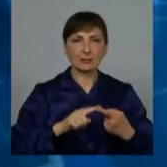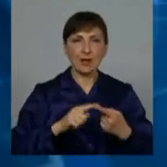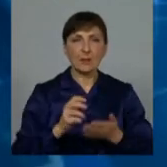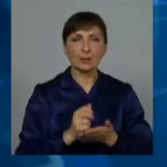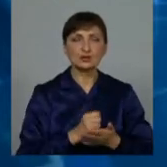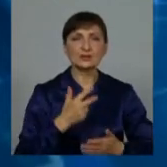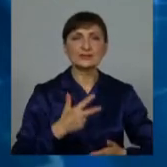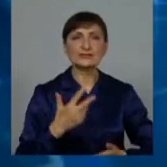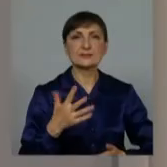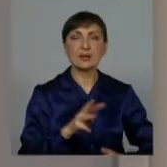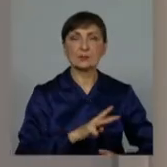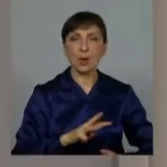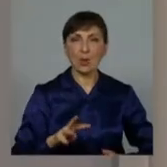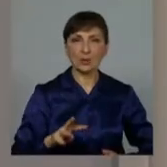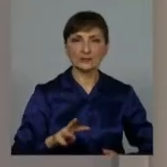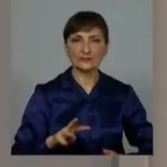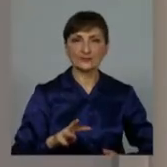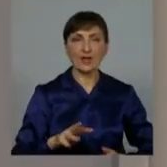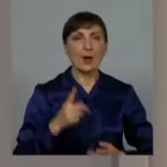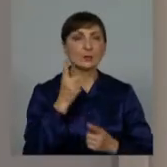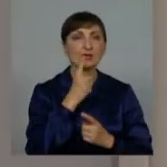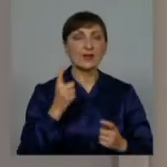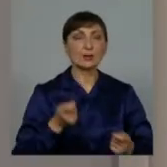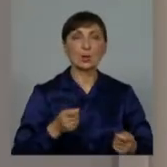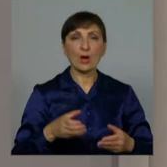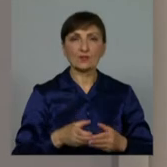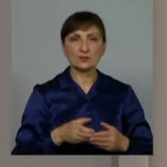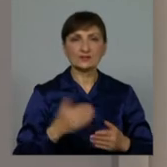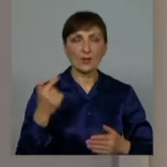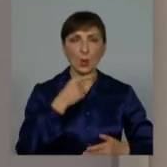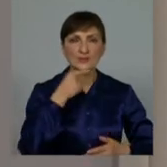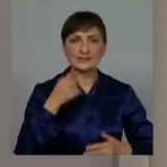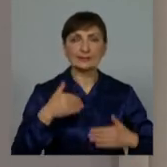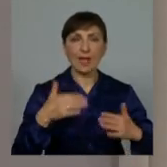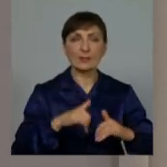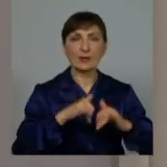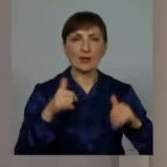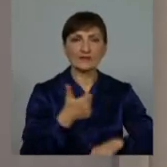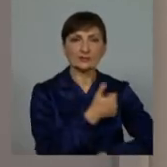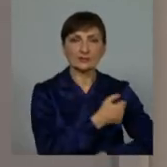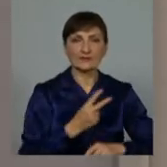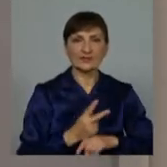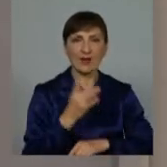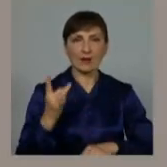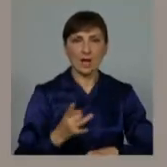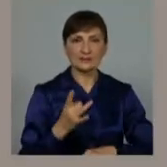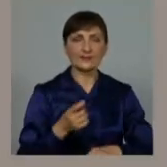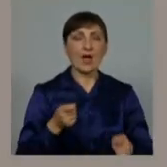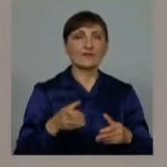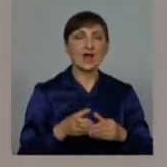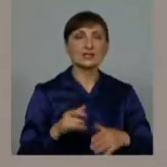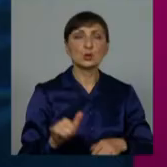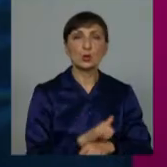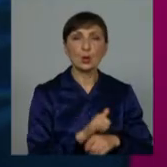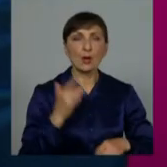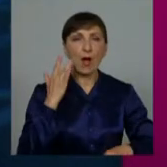около 35 миллионов жителей. По заявлению руководства страны, темпы вакцинации выросли в 2 раза. А власти Нью-Йорка в